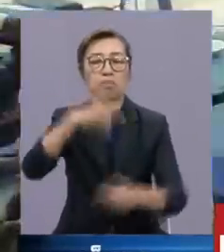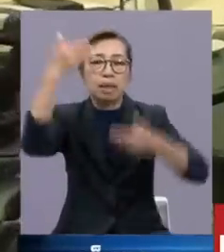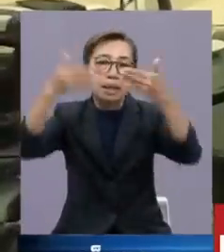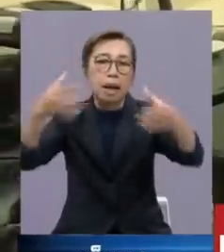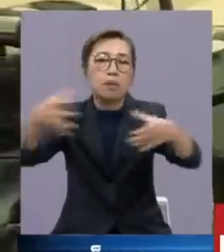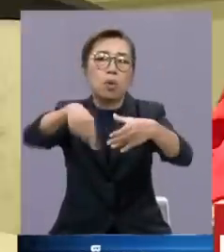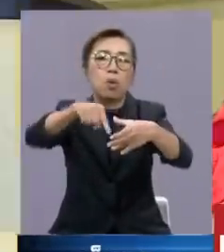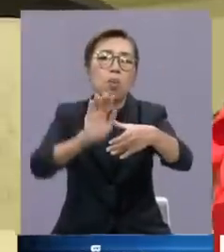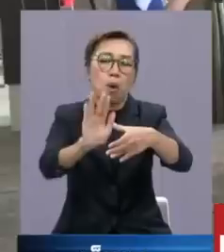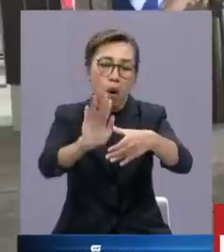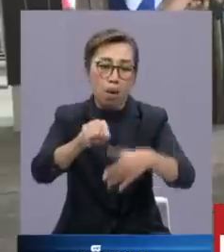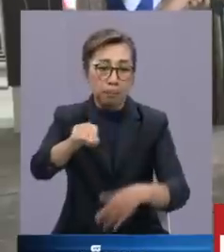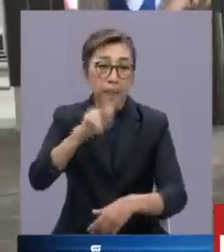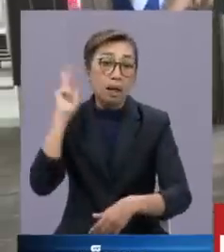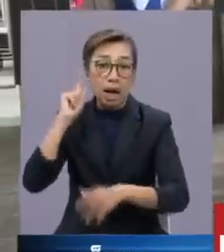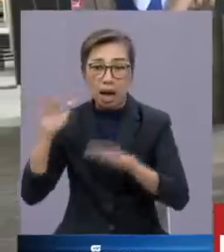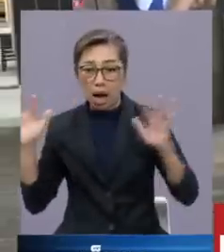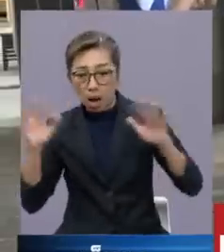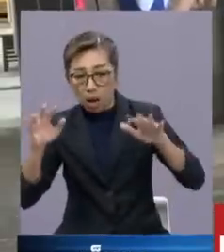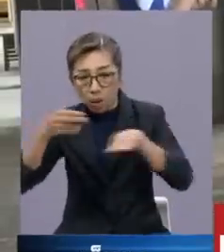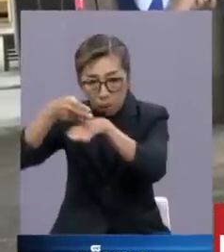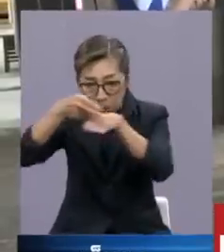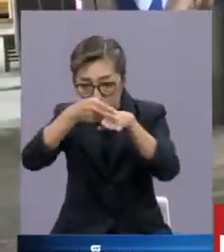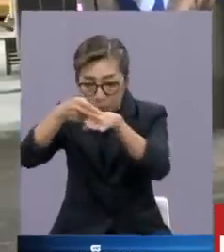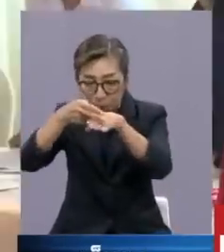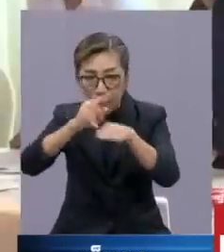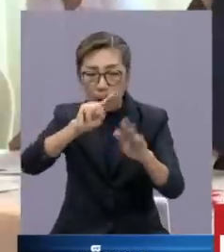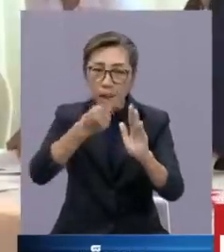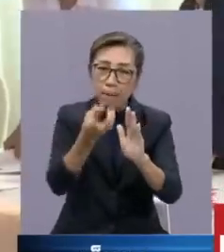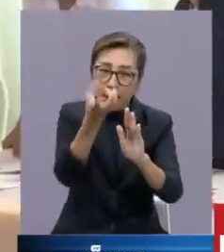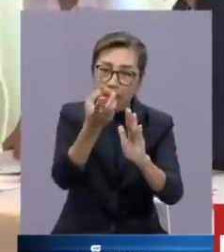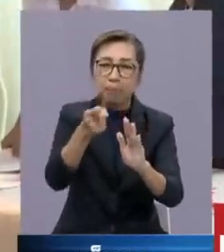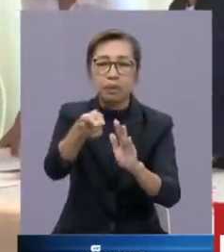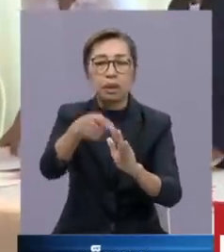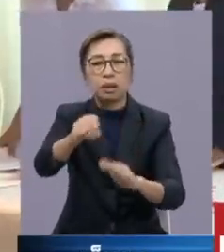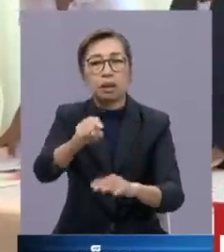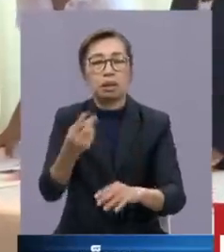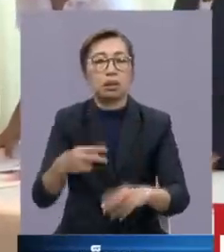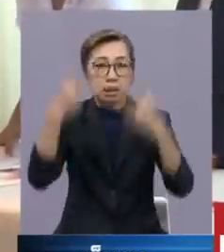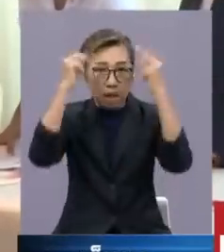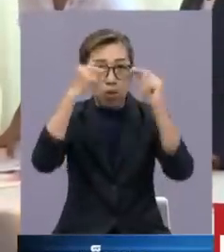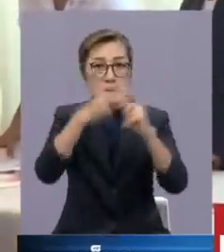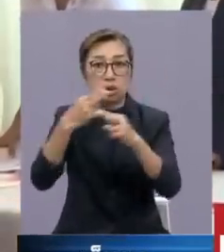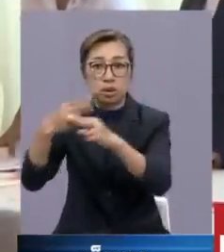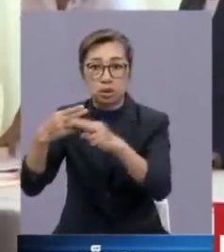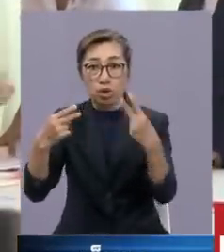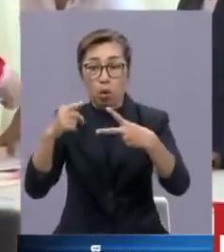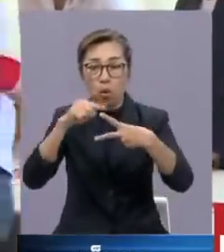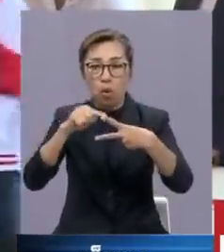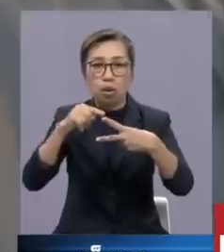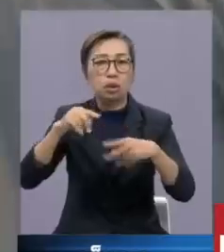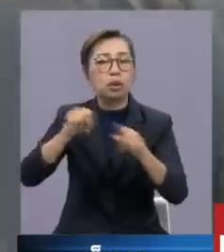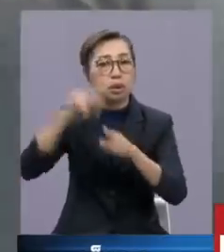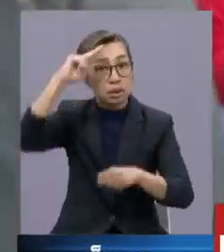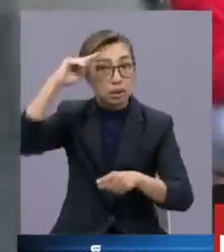ภายในค่ะโดยเปิดให้สื่อมวลชนเก็บภาพในช่วงแรกและเข้าฟังบรรยายพิเศษของ2แคนดิเดตนายกรัฐมนตรีก็คือนายเศรษฐาทวี